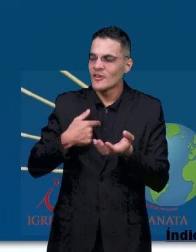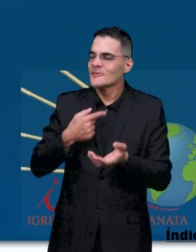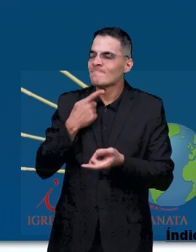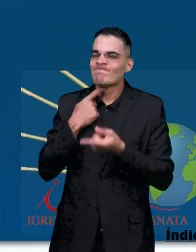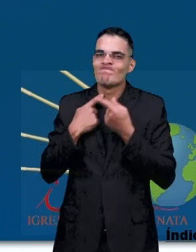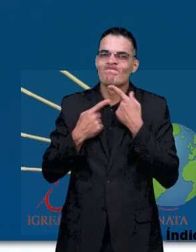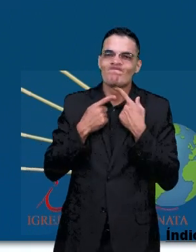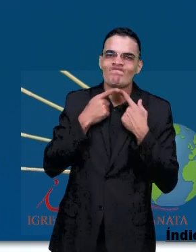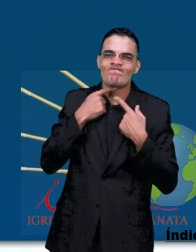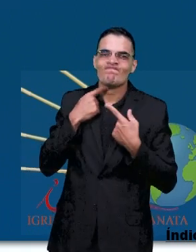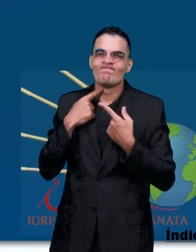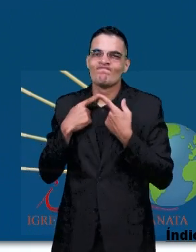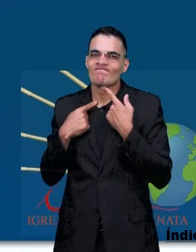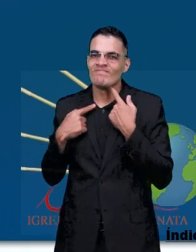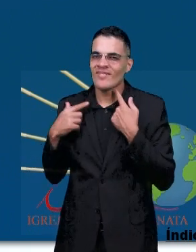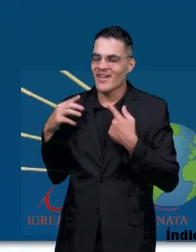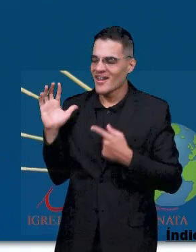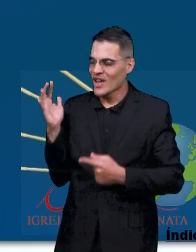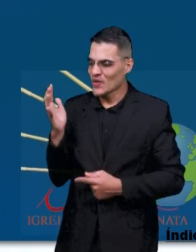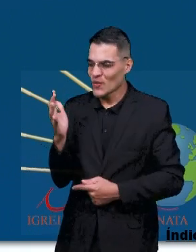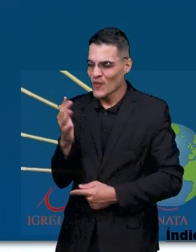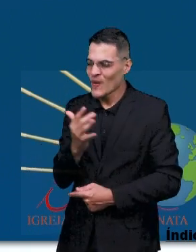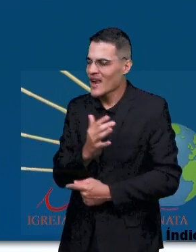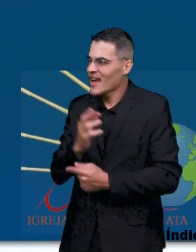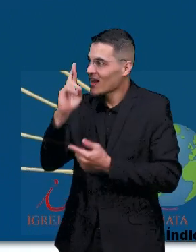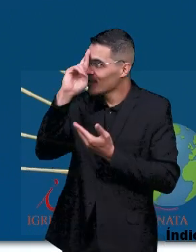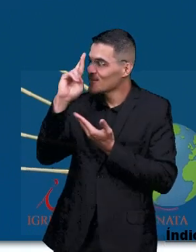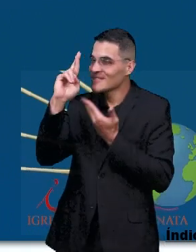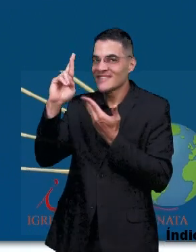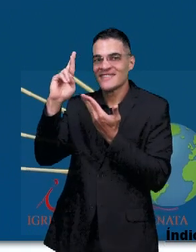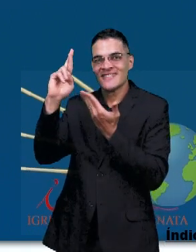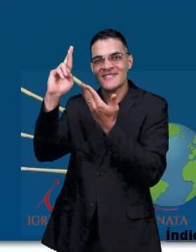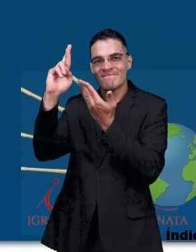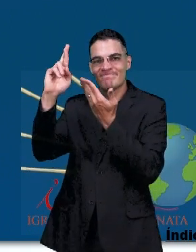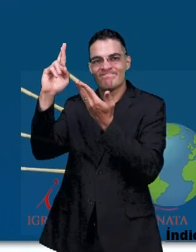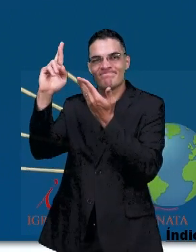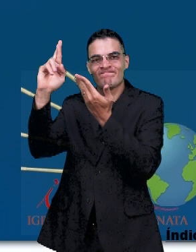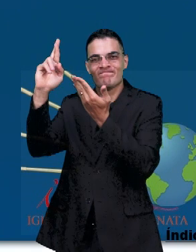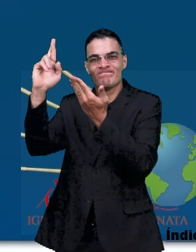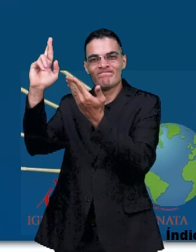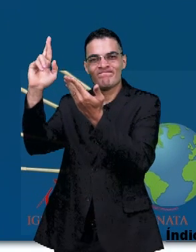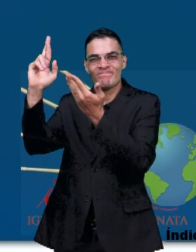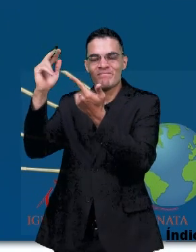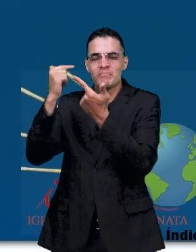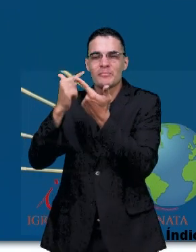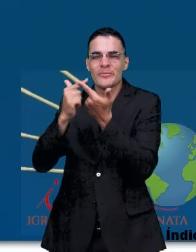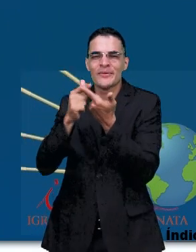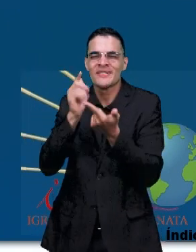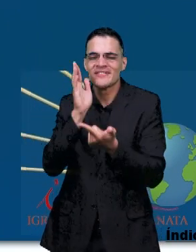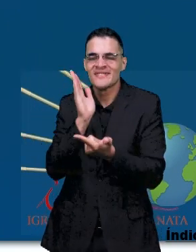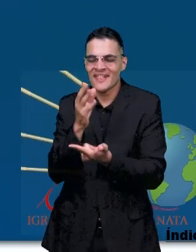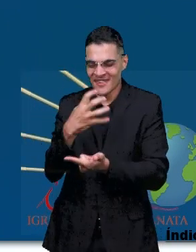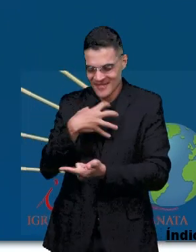Хочу посему поклоняться Тебе, ибо я в общении с Тобой.